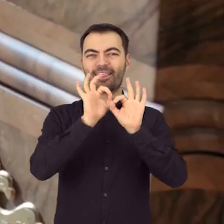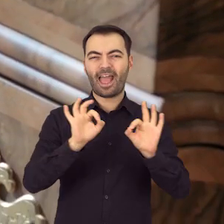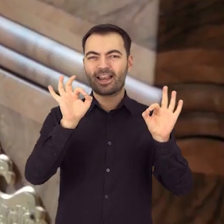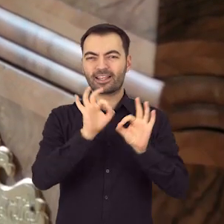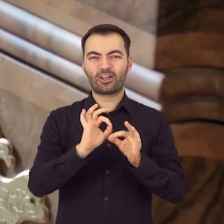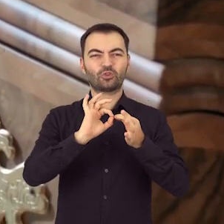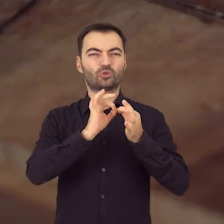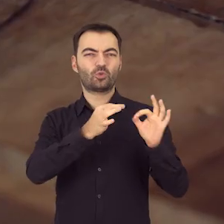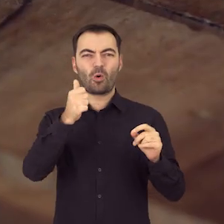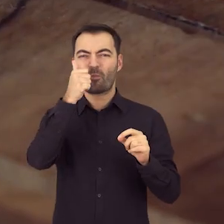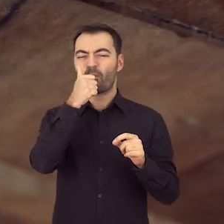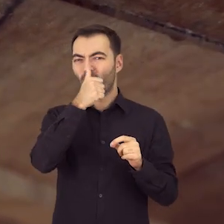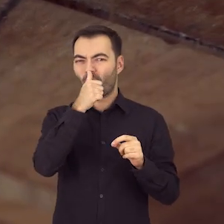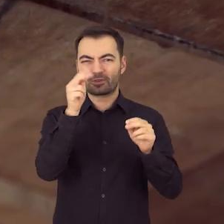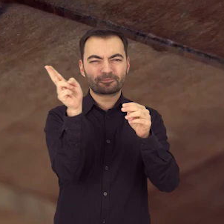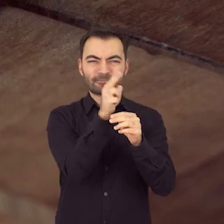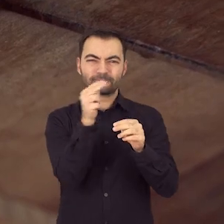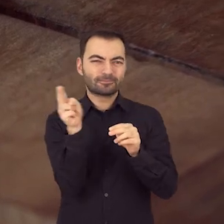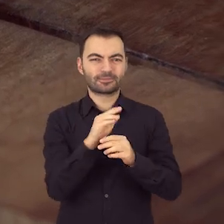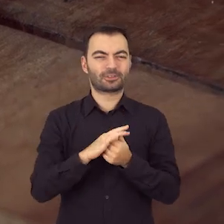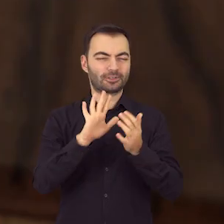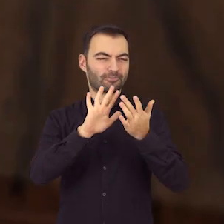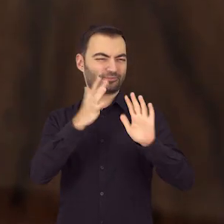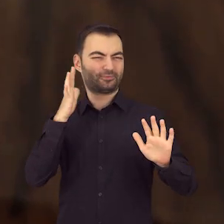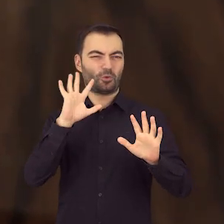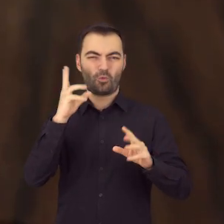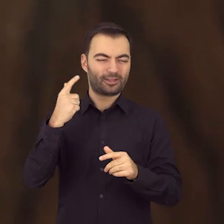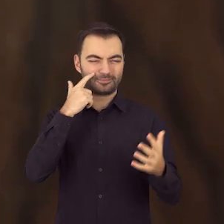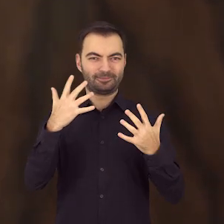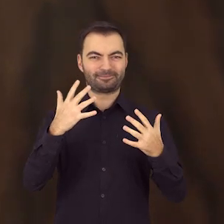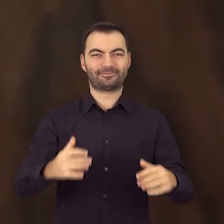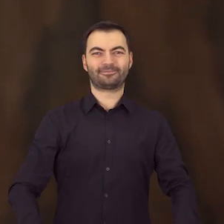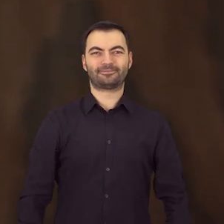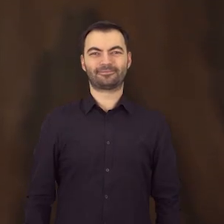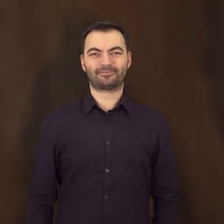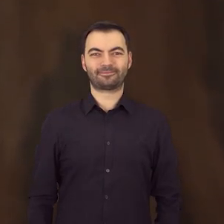delikatne, złocone brązy, które dodają wszystkiemu blasku i splendoru.